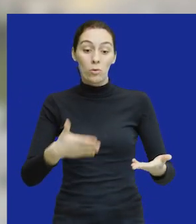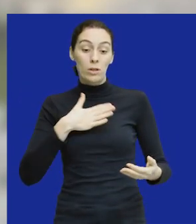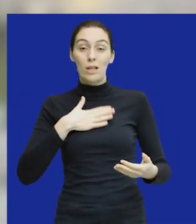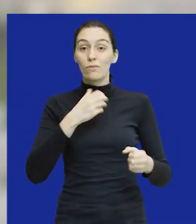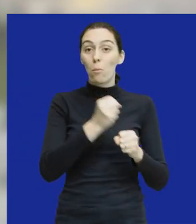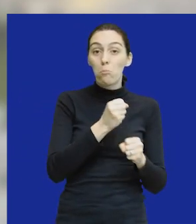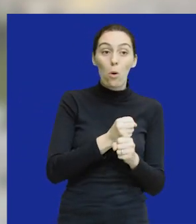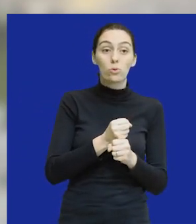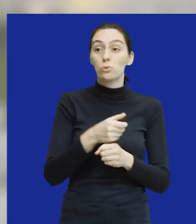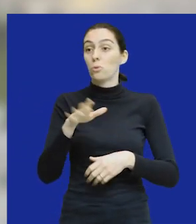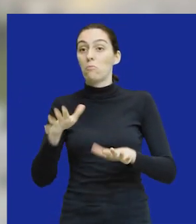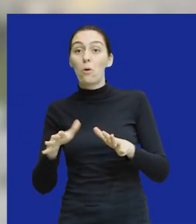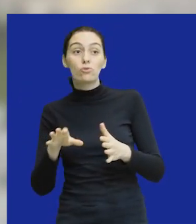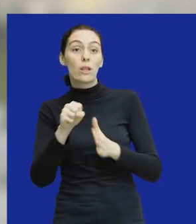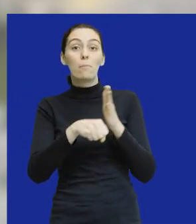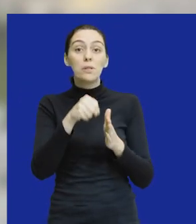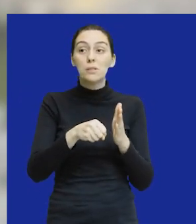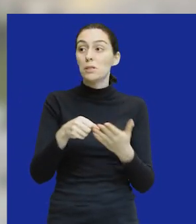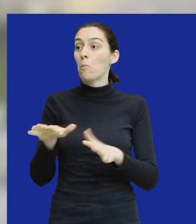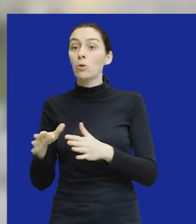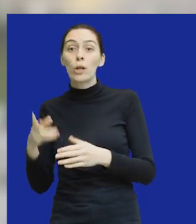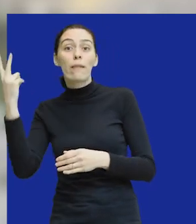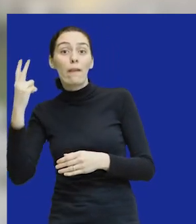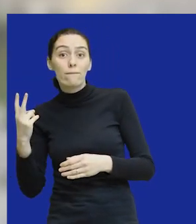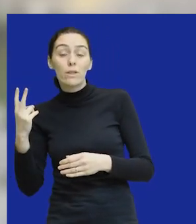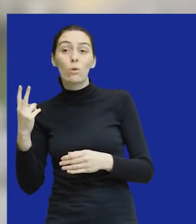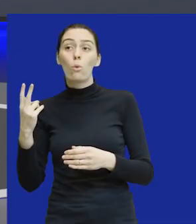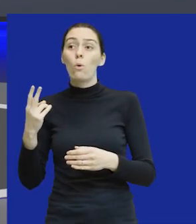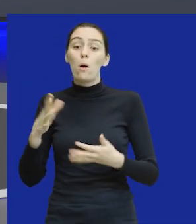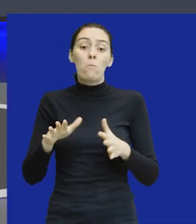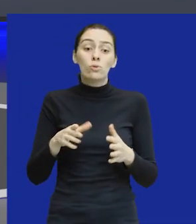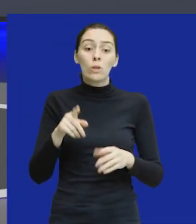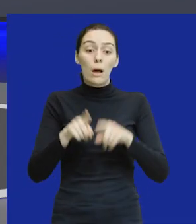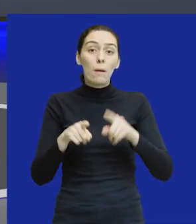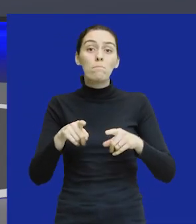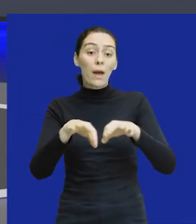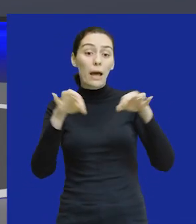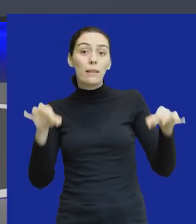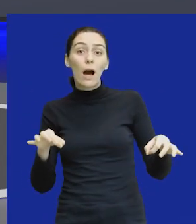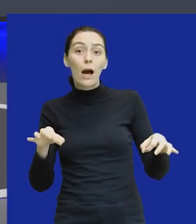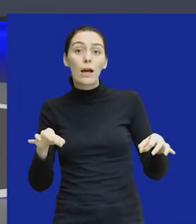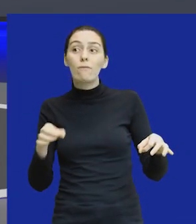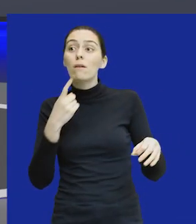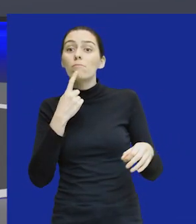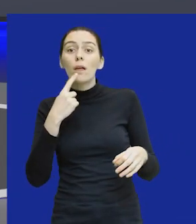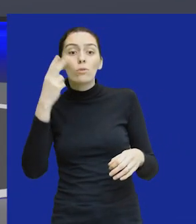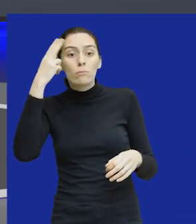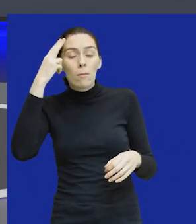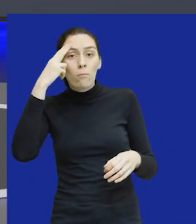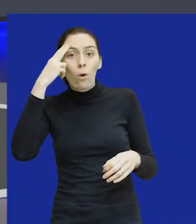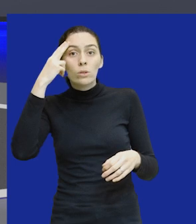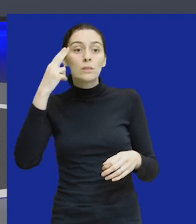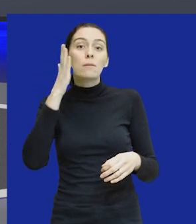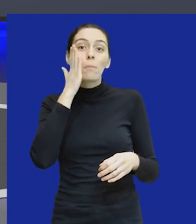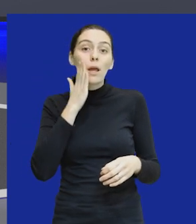radnom okruženju, možda u ovakvim emisijama, možda na Dnevniku, možda u nekoj najavi koju pročitam, neko će prepoznati taj, tu milost, nešto